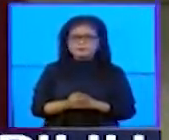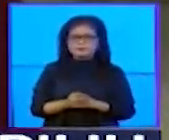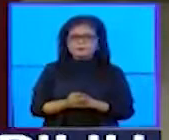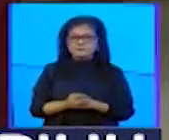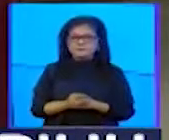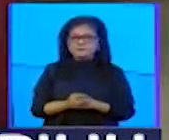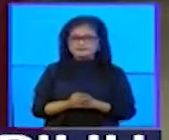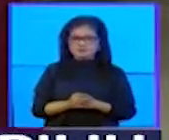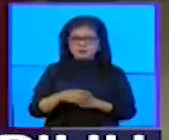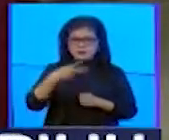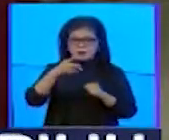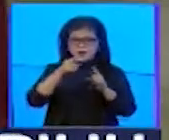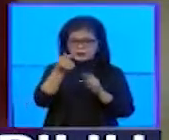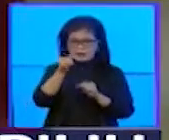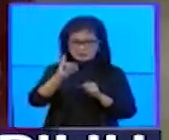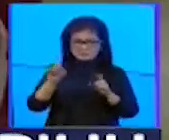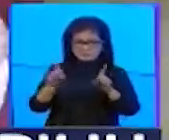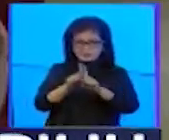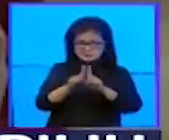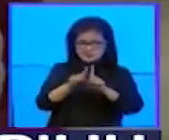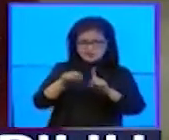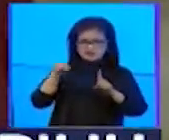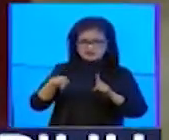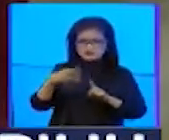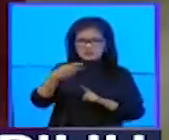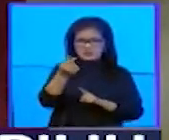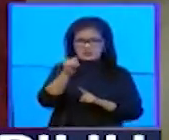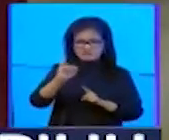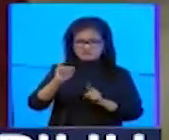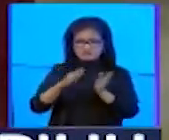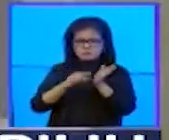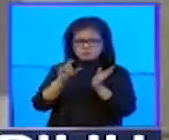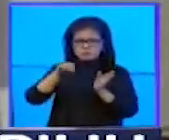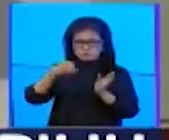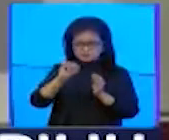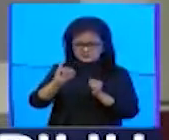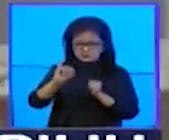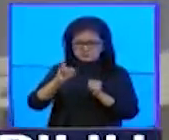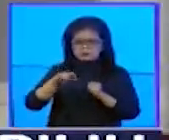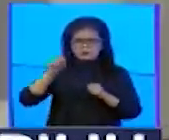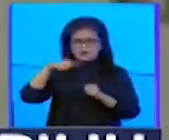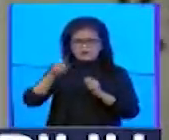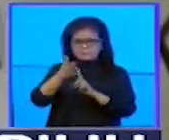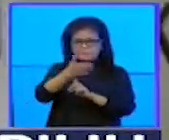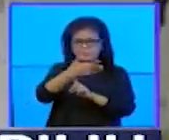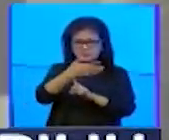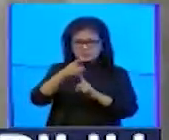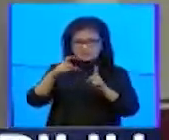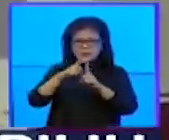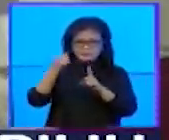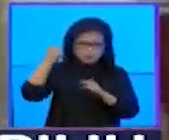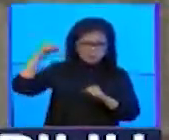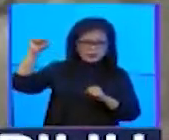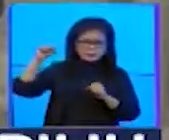Eri berpasangan dengan Armuji maju dalam pemilihan wali kota dan wakil wali kota Surabaya diusung Partai Demokrasi Indonesia Perjuangan dan